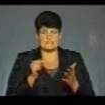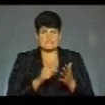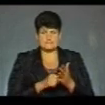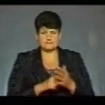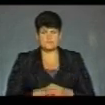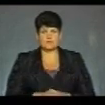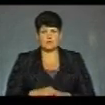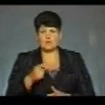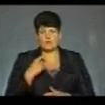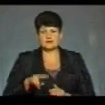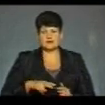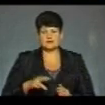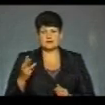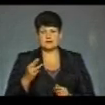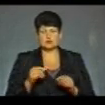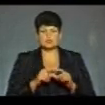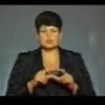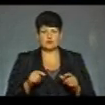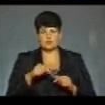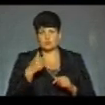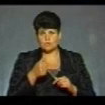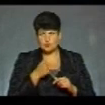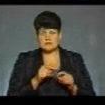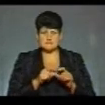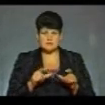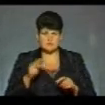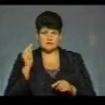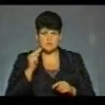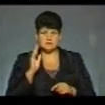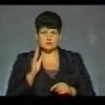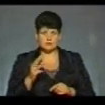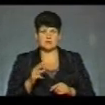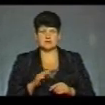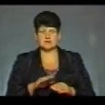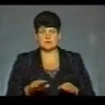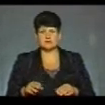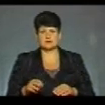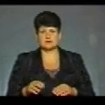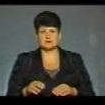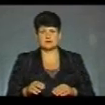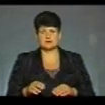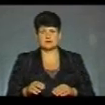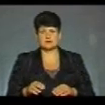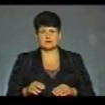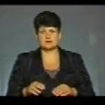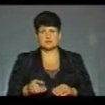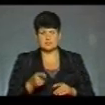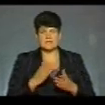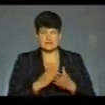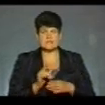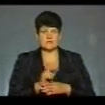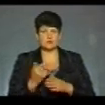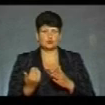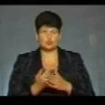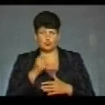словами директорки третьої школи Руслани Петрокушин, цьогоріч у закладі навчатимуться учні у 4 перших класах. Вони йдуть за стандартом